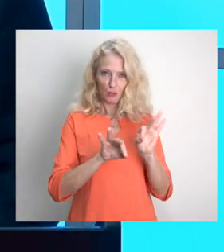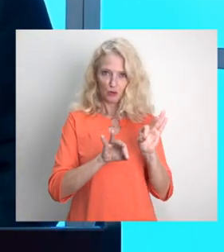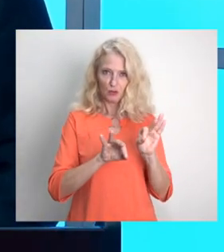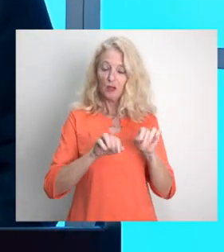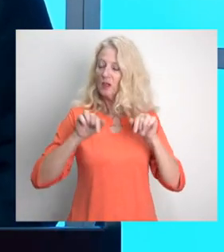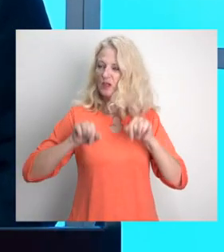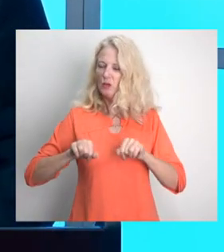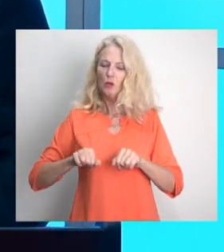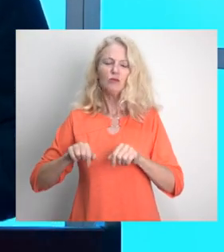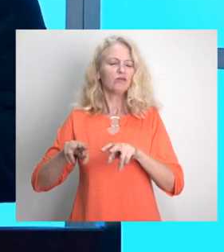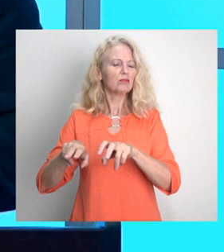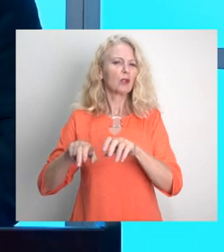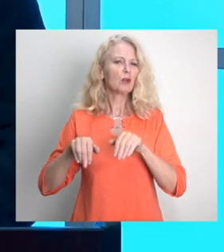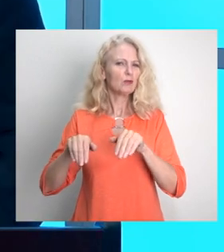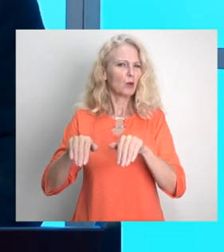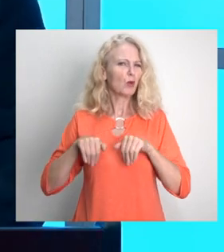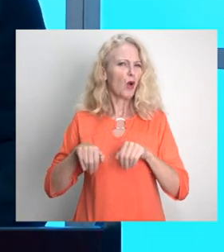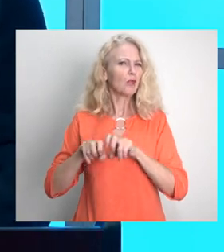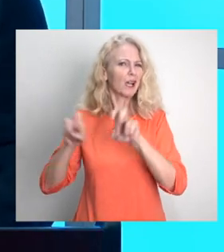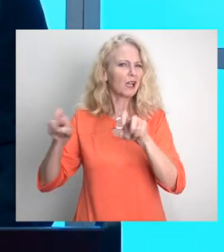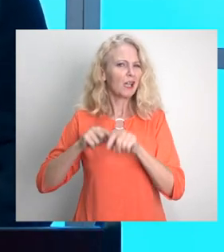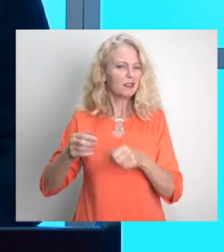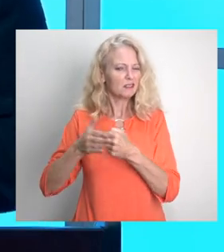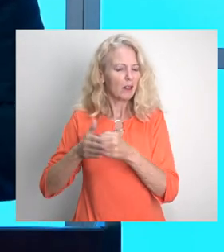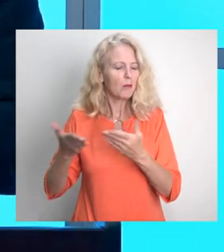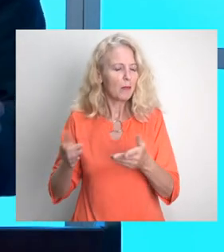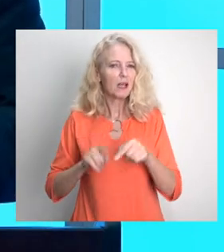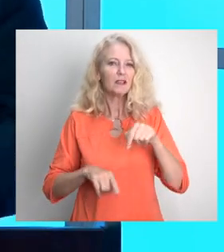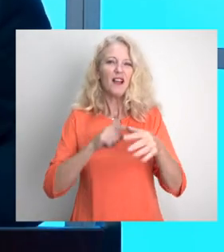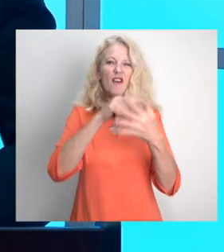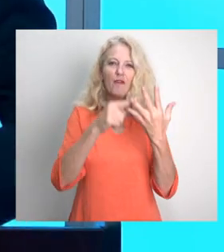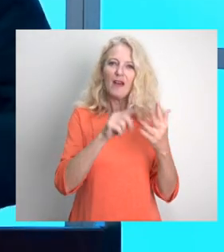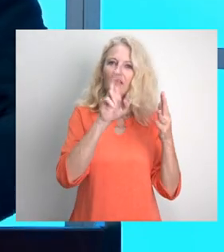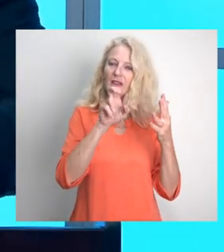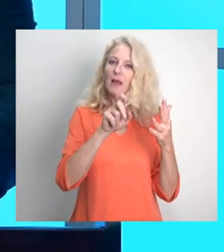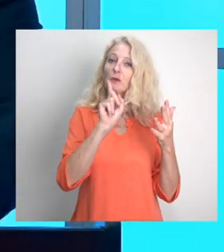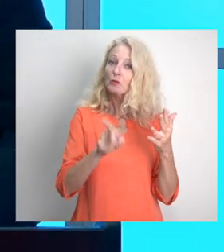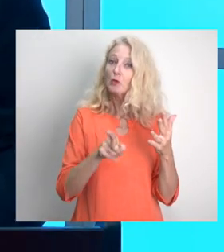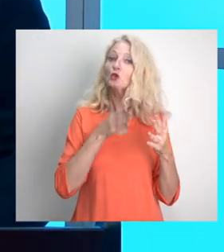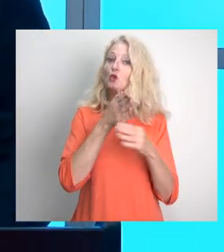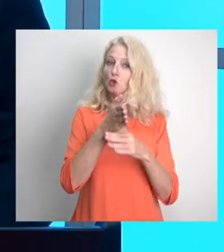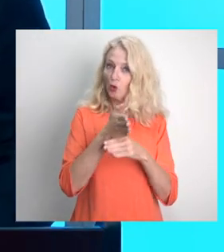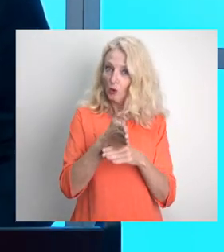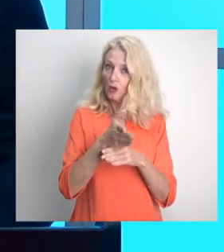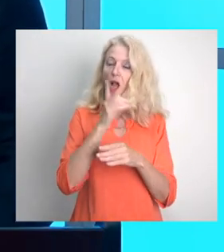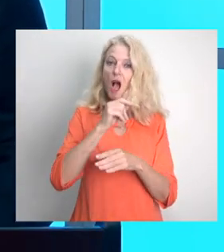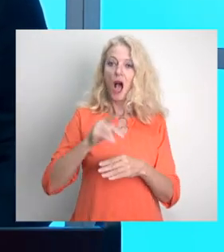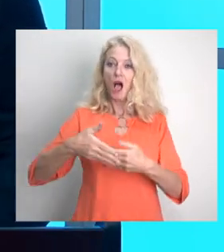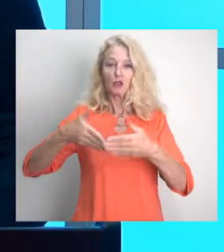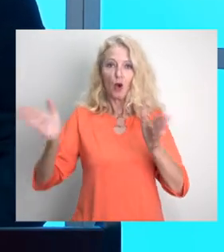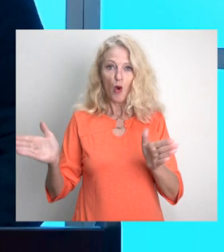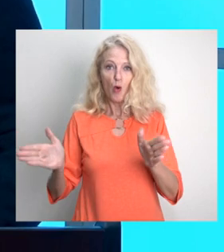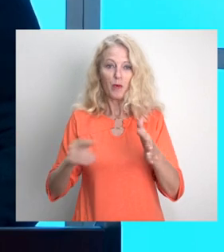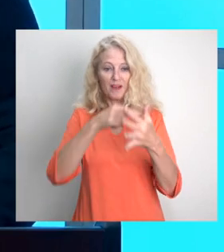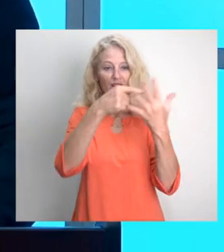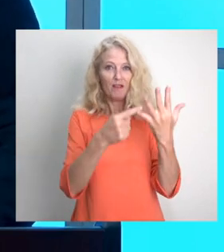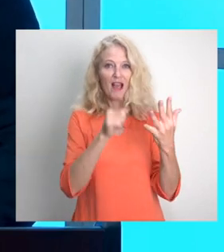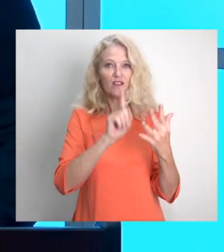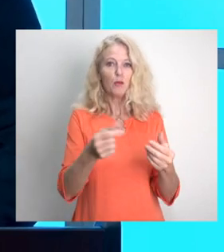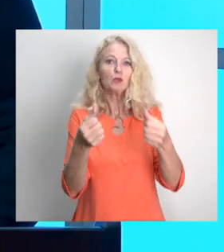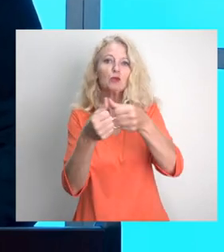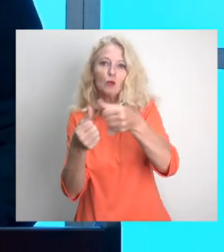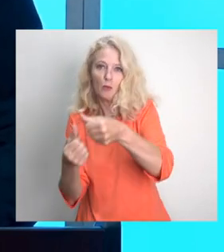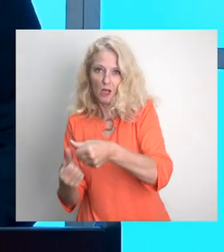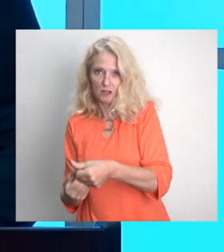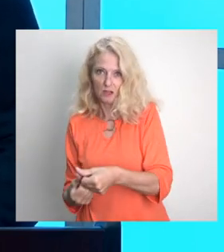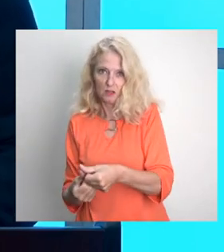parameters van de coronacrisis. Die zijn we aan het uitwerken qua die vijf thema's om ervoor te zorgen als we eenmaal open zijn qua